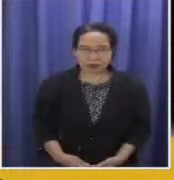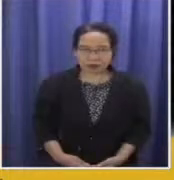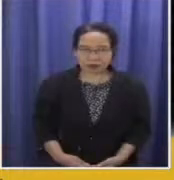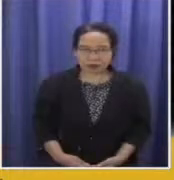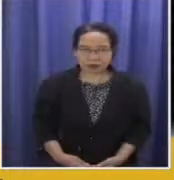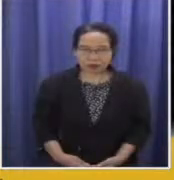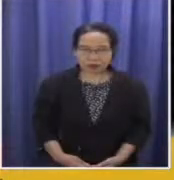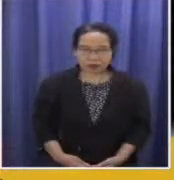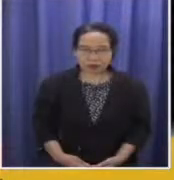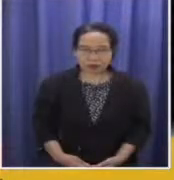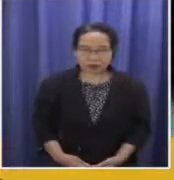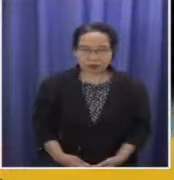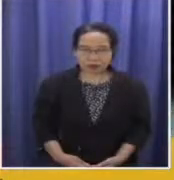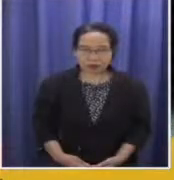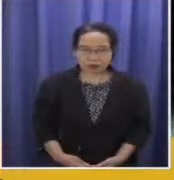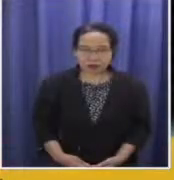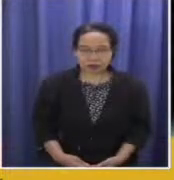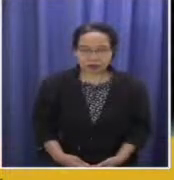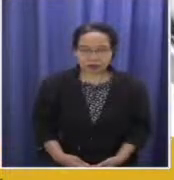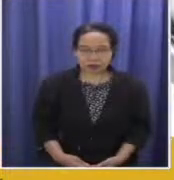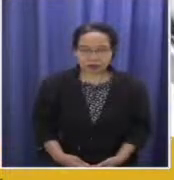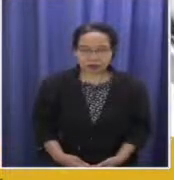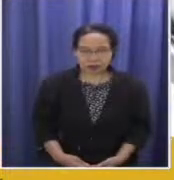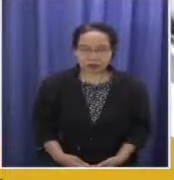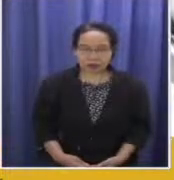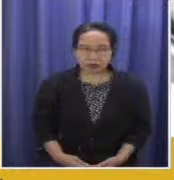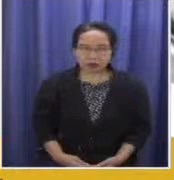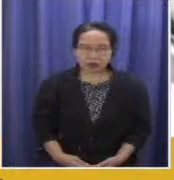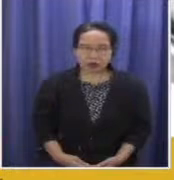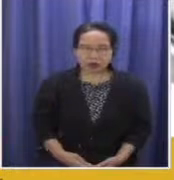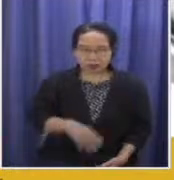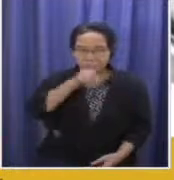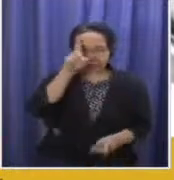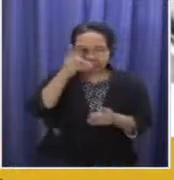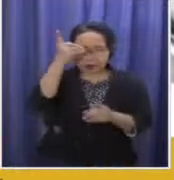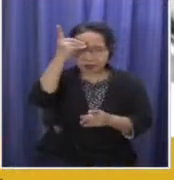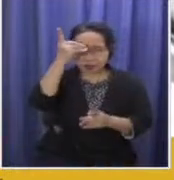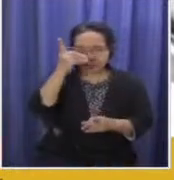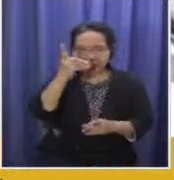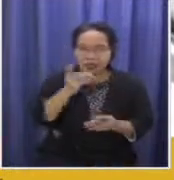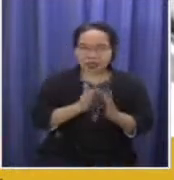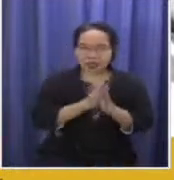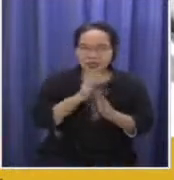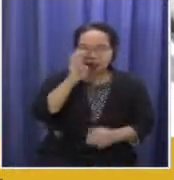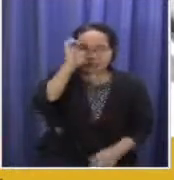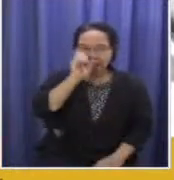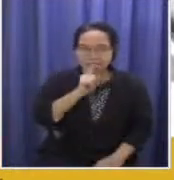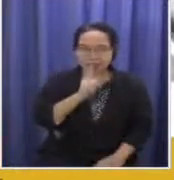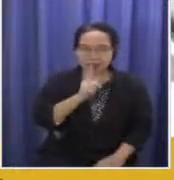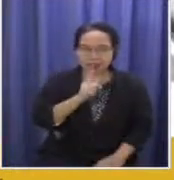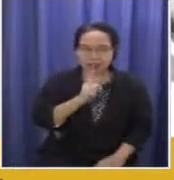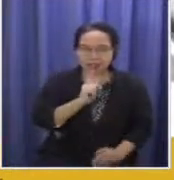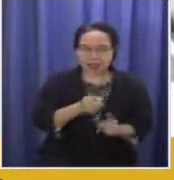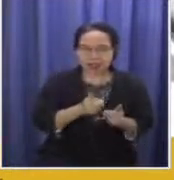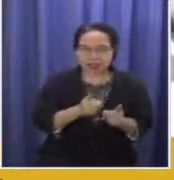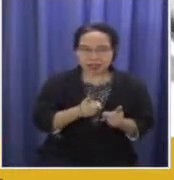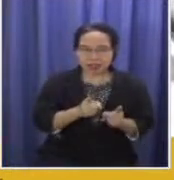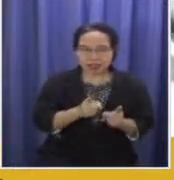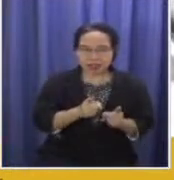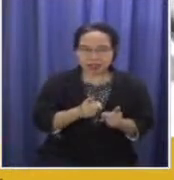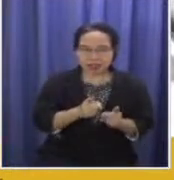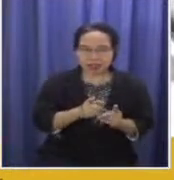100% मानिस भनेर भन्न सकिँदैन. Brother Diwas, can you ask him if he understood the point of our answer?